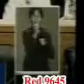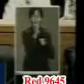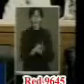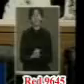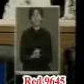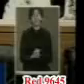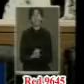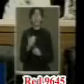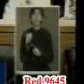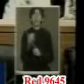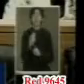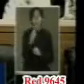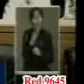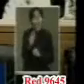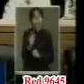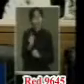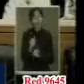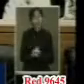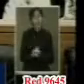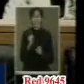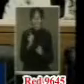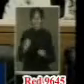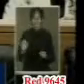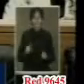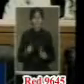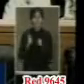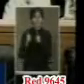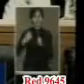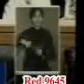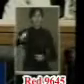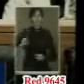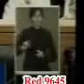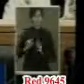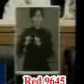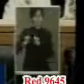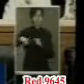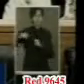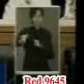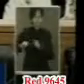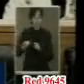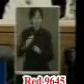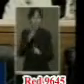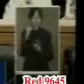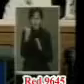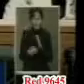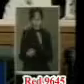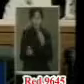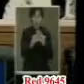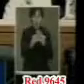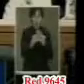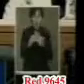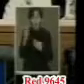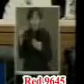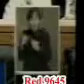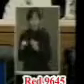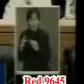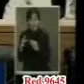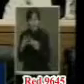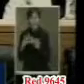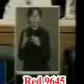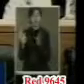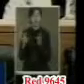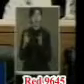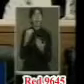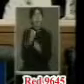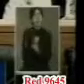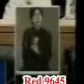ถ้อยคำจะเนื้อหาดุแรงนั้นต้องไปสู้คดีกันถ้าไม่จริงก็หลุดจริงก็ต้องถูกติดคุกแต่เมื่อไม่ยอมปฏิบัติต